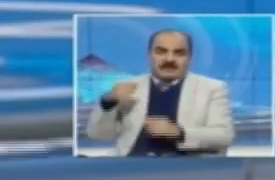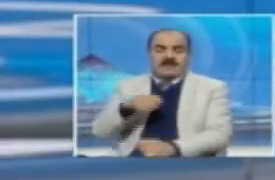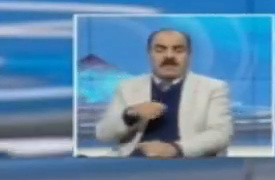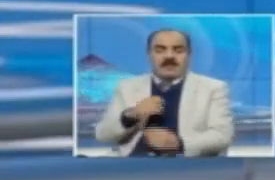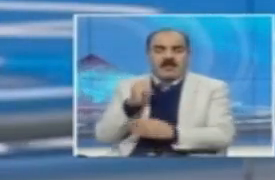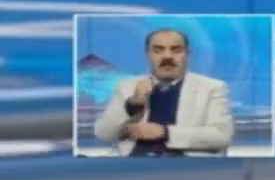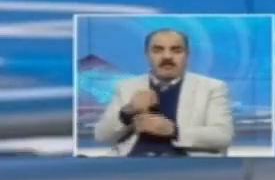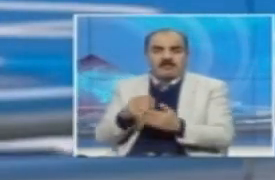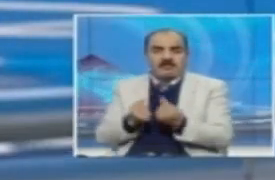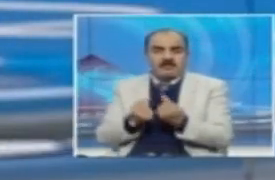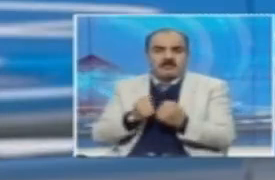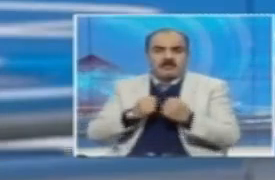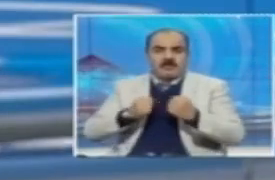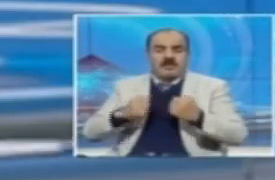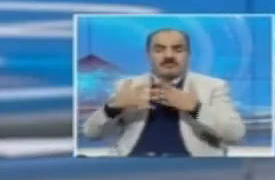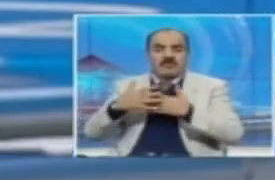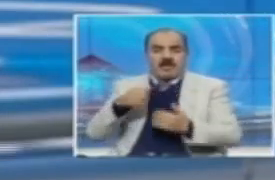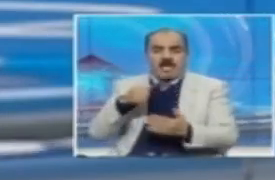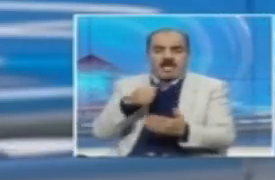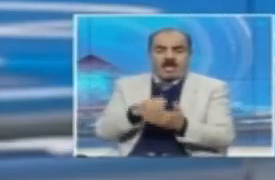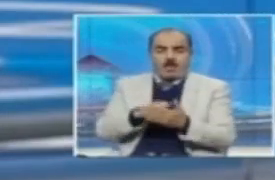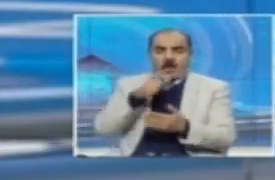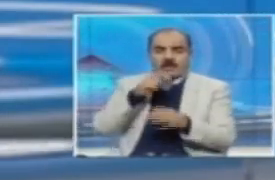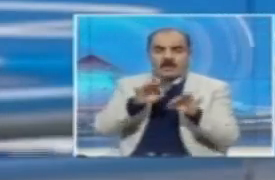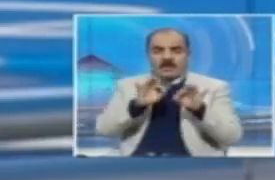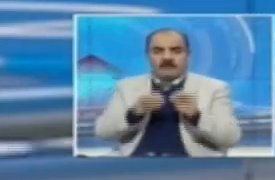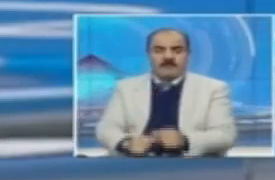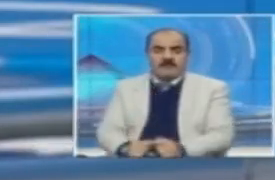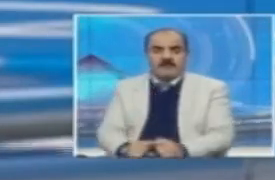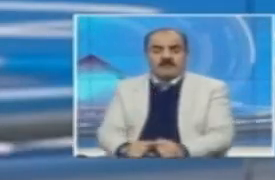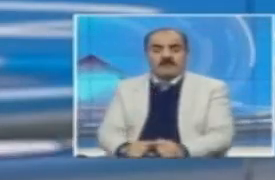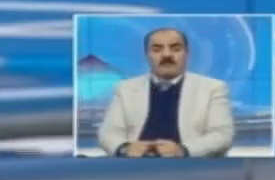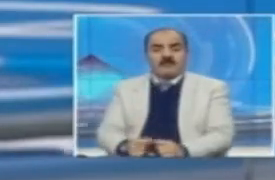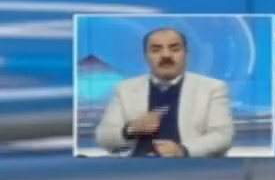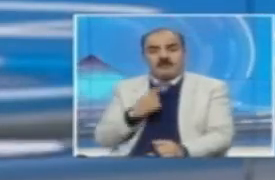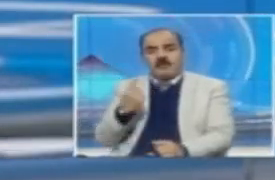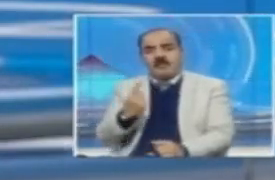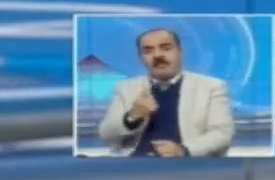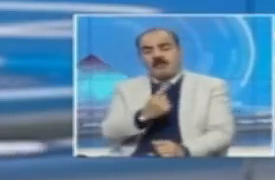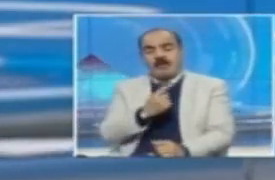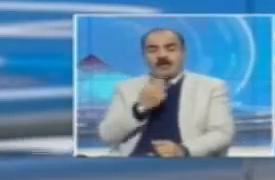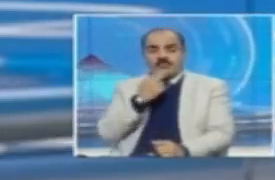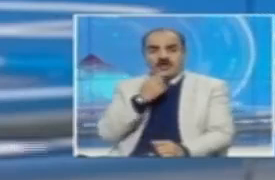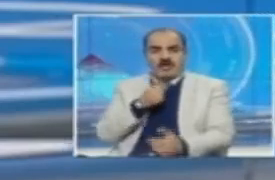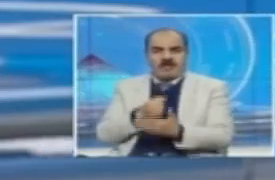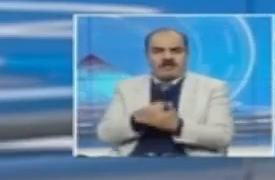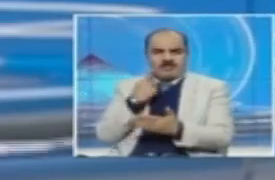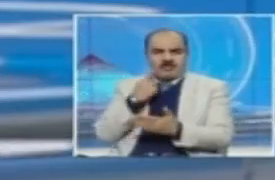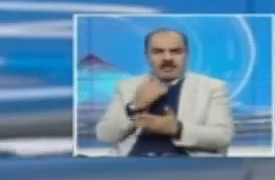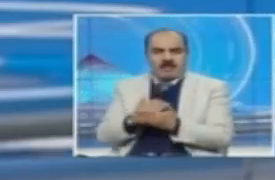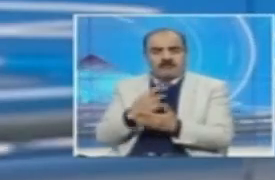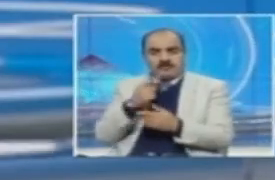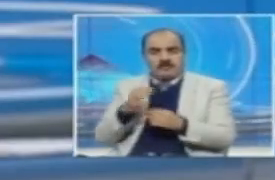من إجمالي الأراضي المزروعة في شركة جنوب الوادي للتنمية. وخلال جولته بتشكى تفقد عصمت زمام